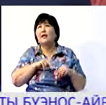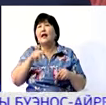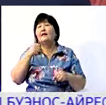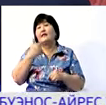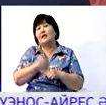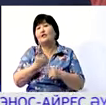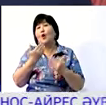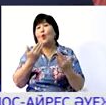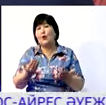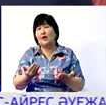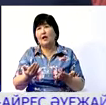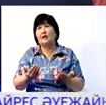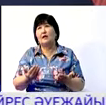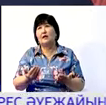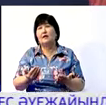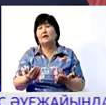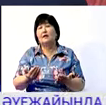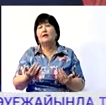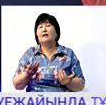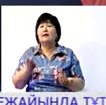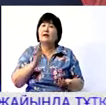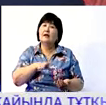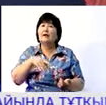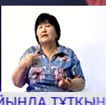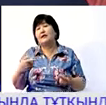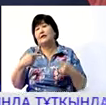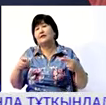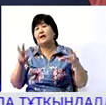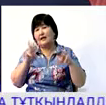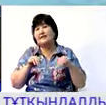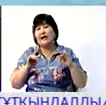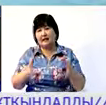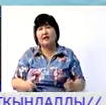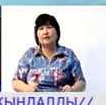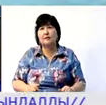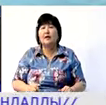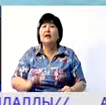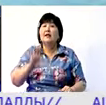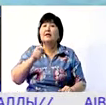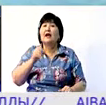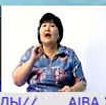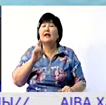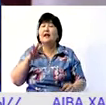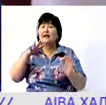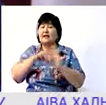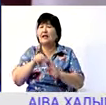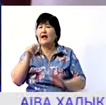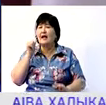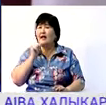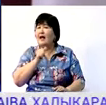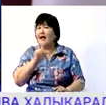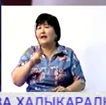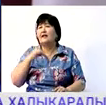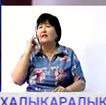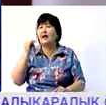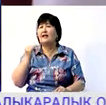негізінде ондағы усул фиқ пен лингвистиканың арақатынасы зерттелді. Сығанақ сырын ішіне бүккен тарихи қала. Әлі